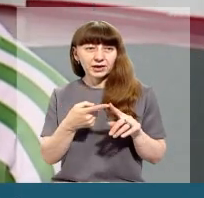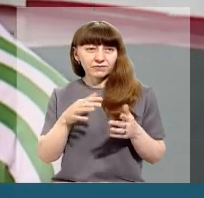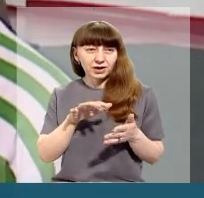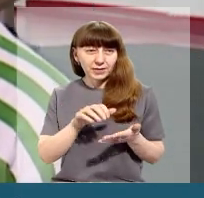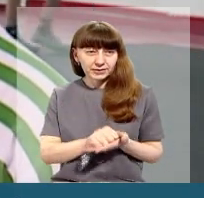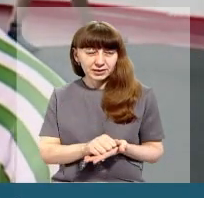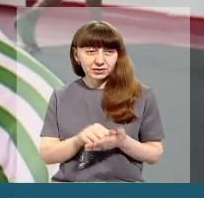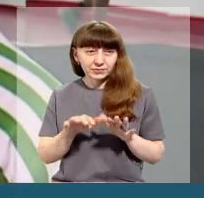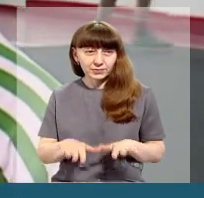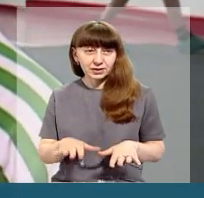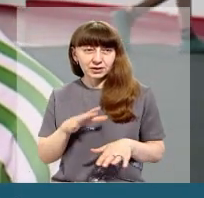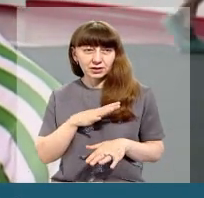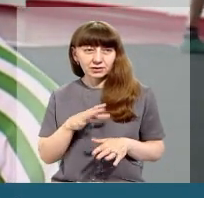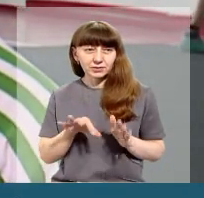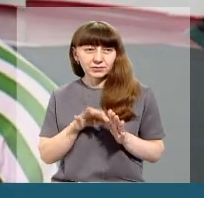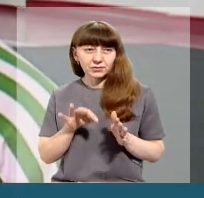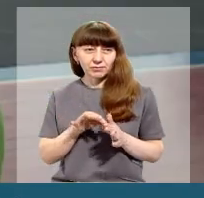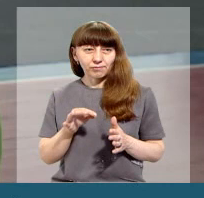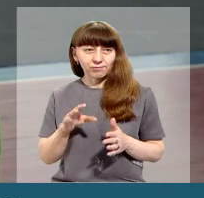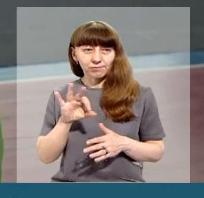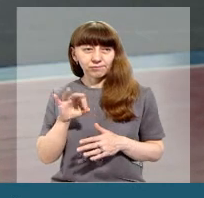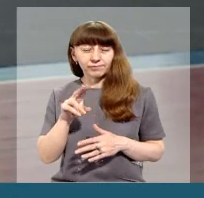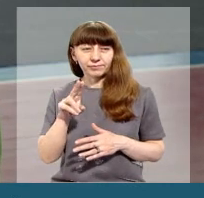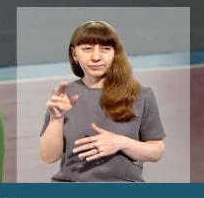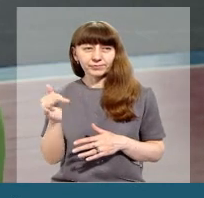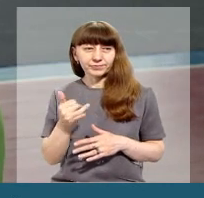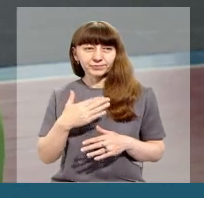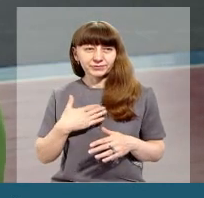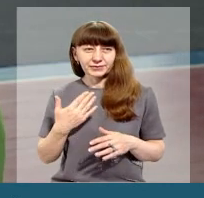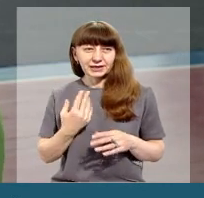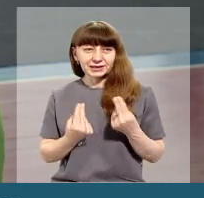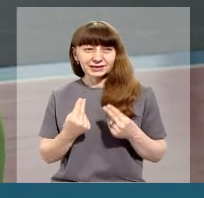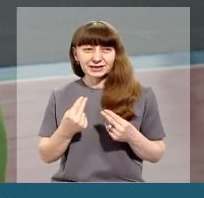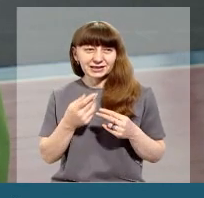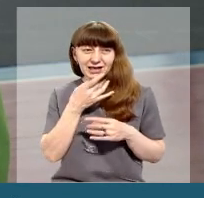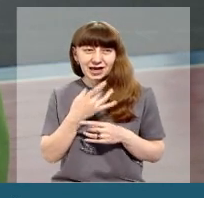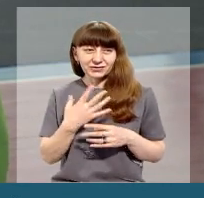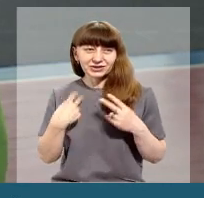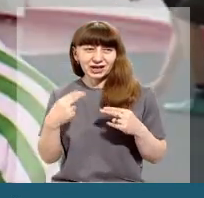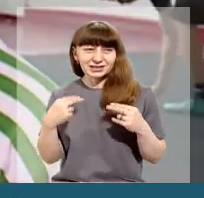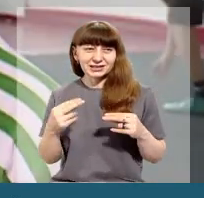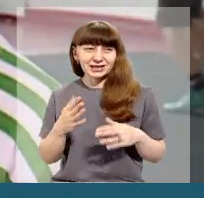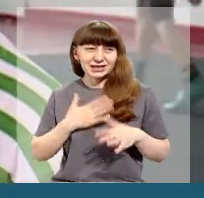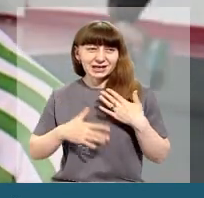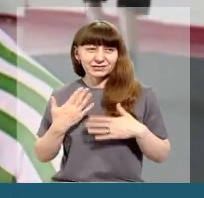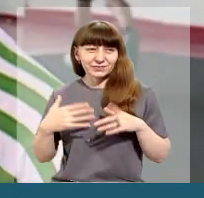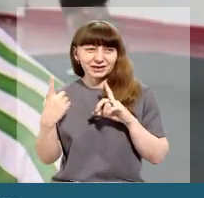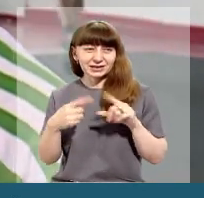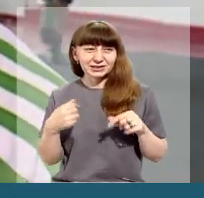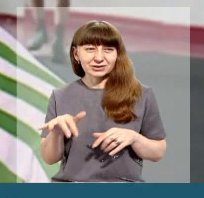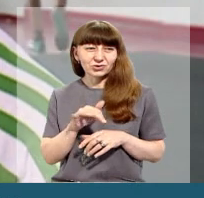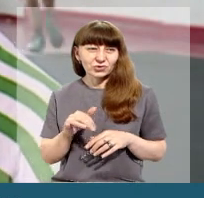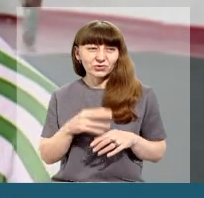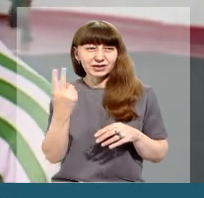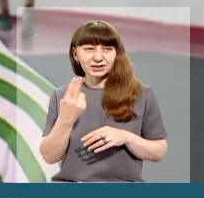и у меня был отбор в Федоровку. Мне эта игра дает счастье, поездки куда-то там,